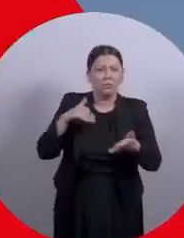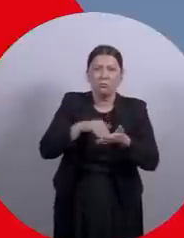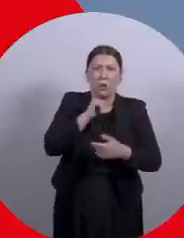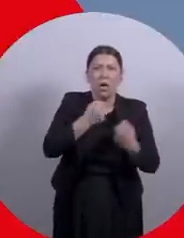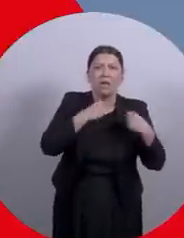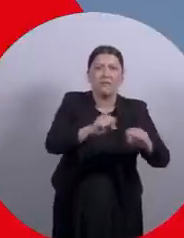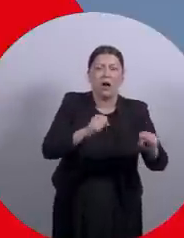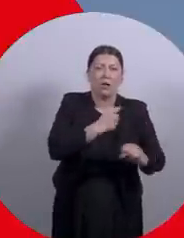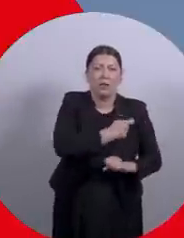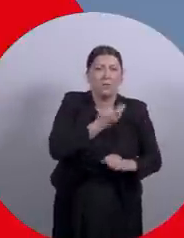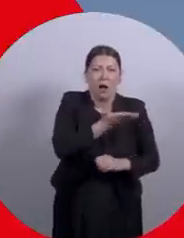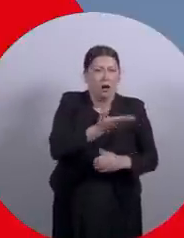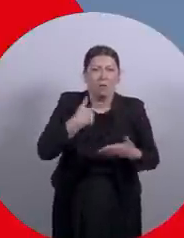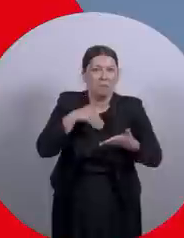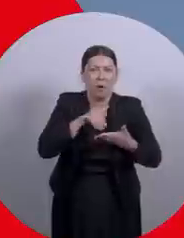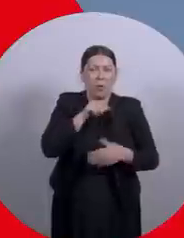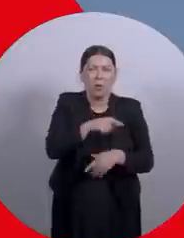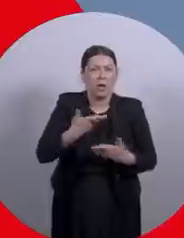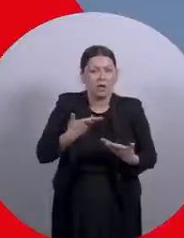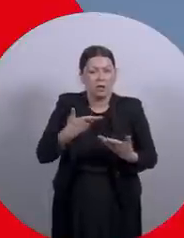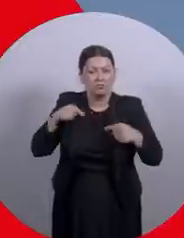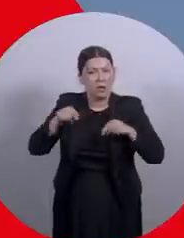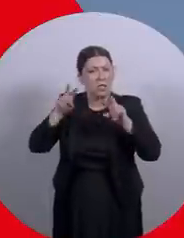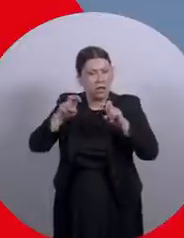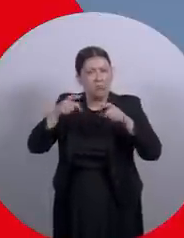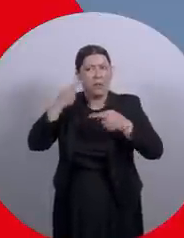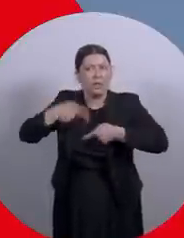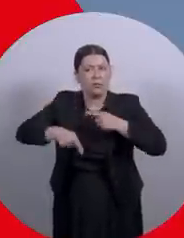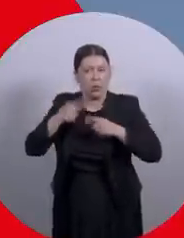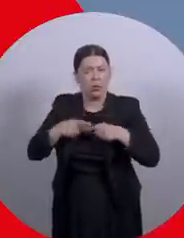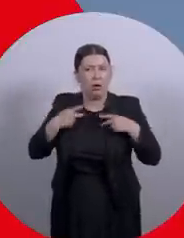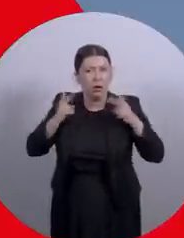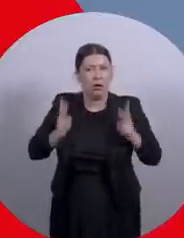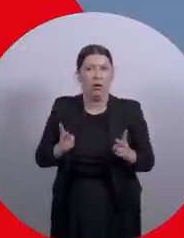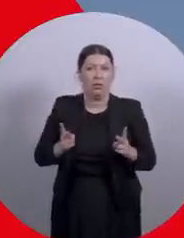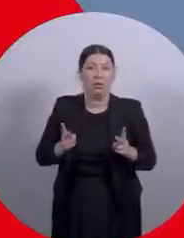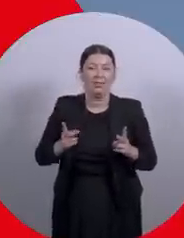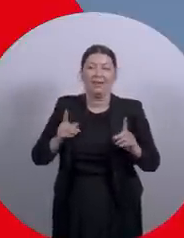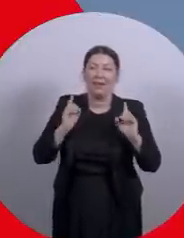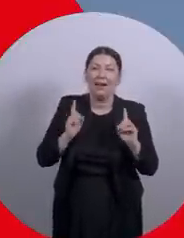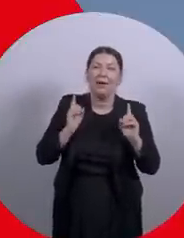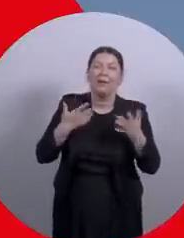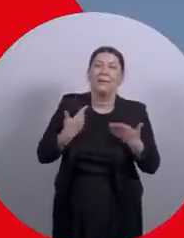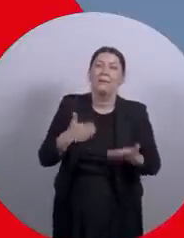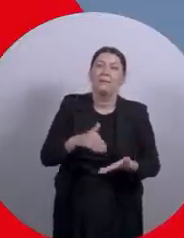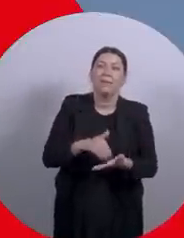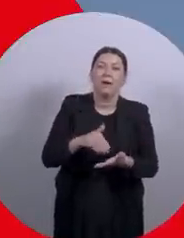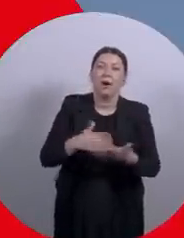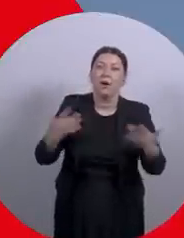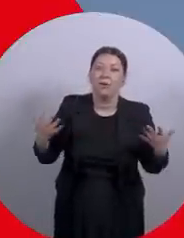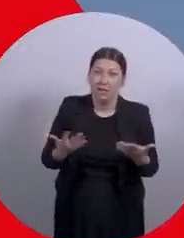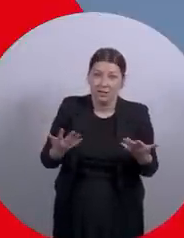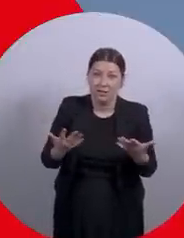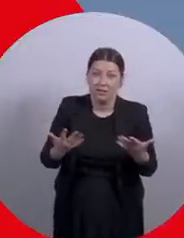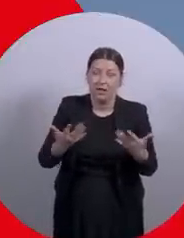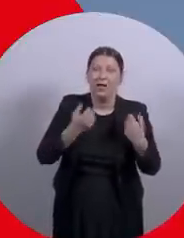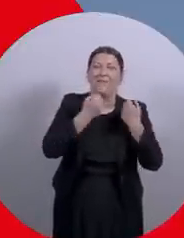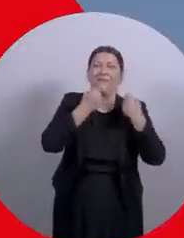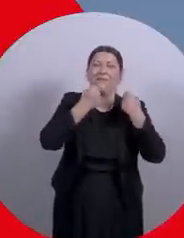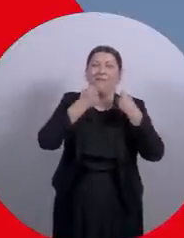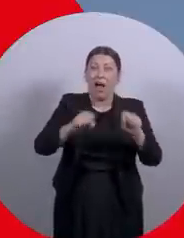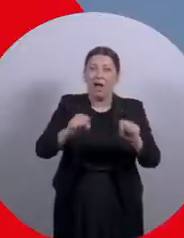für diese Themen für diese Politik aber wir brauchen die Freiheitlichen Wähler